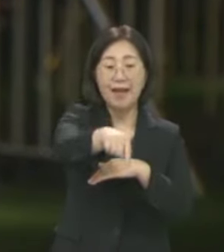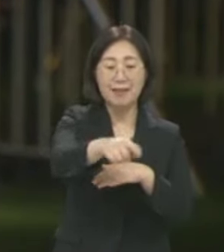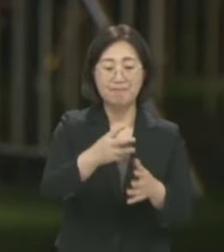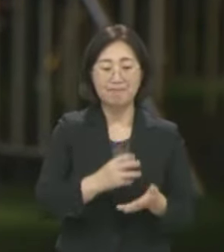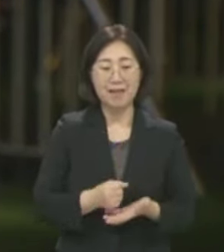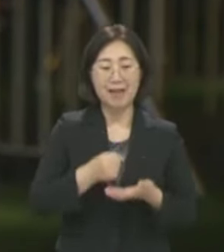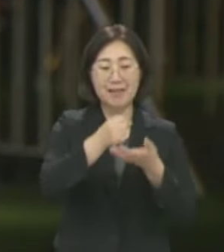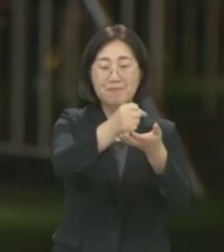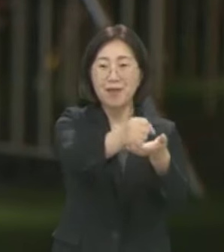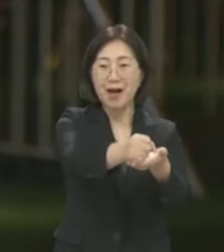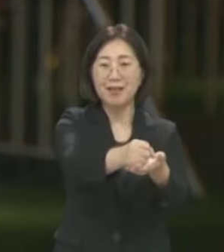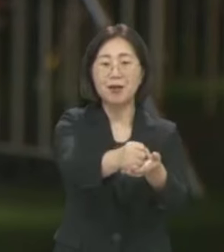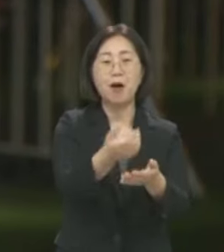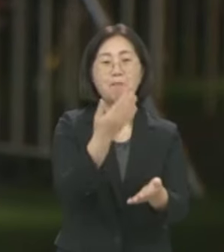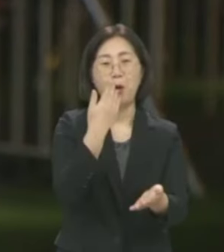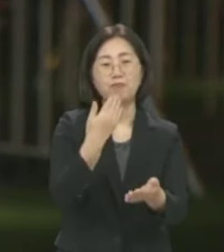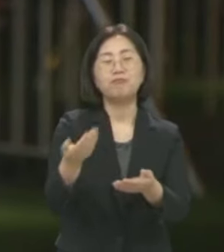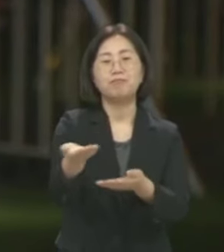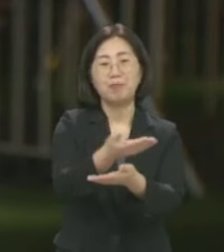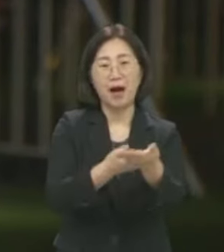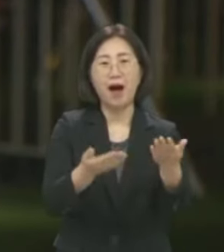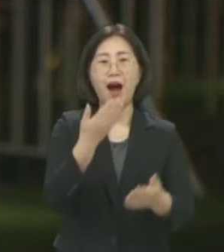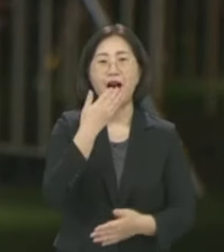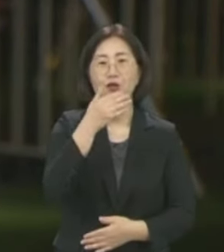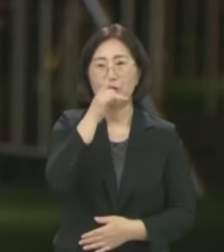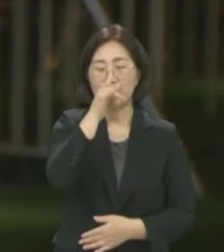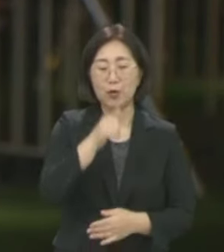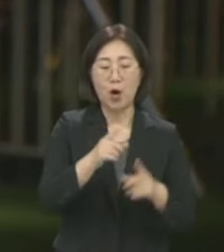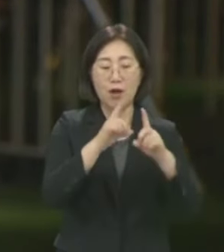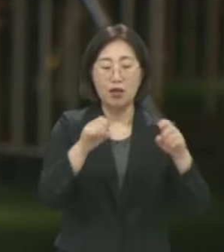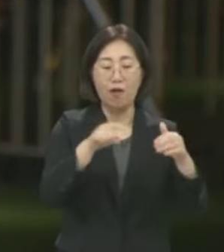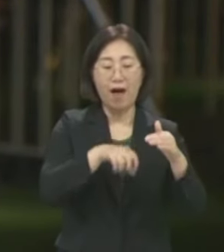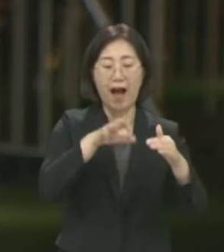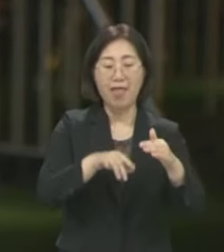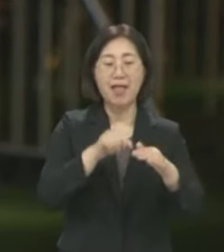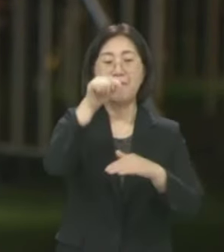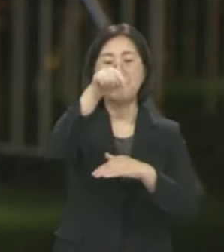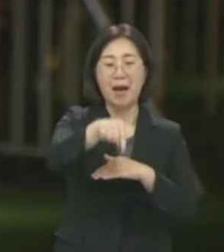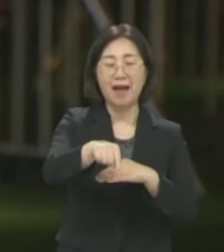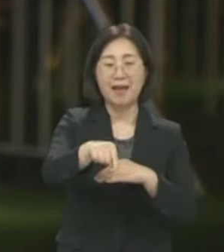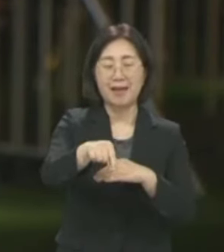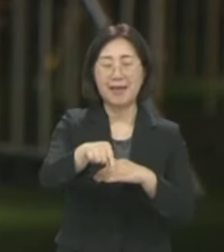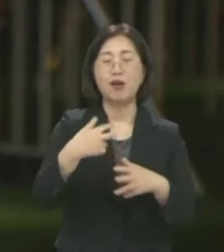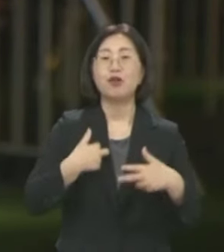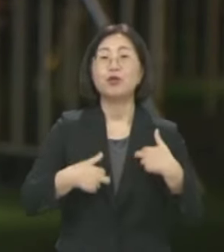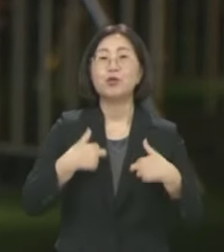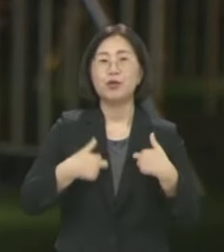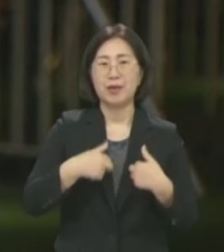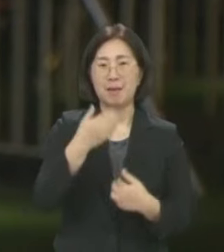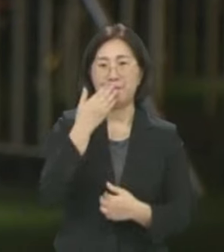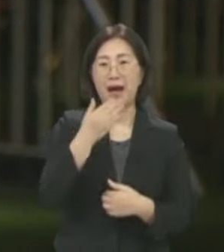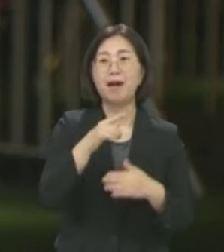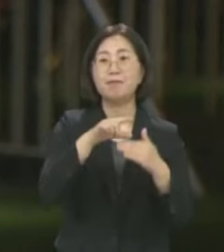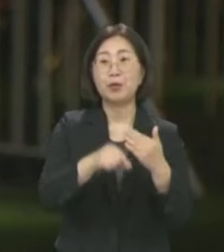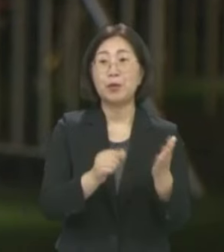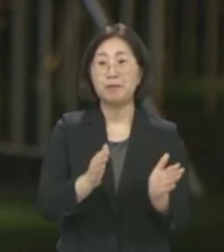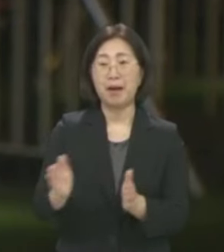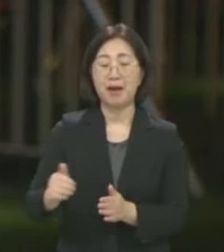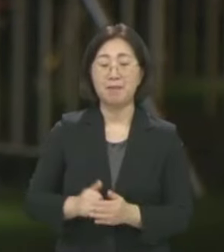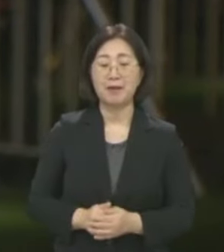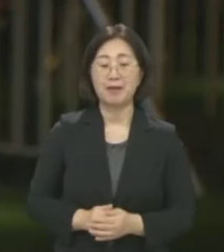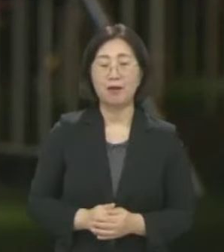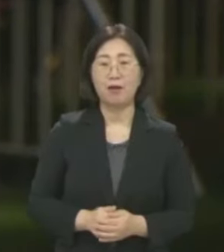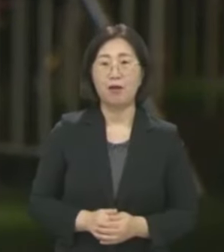수 있게끔 소통도 하고 대화도 할 수 있는 성 안과 성 밖에서 즐길 수 있는 그런 프로그램을 준비했습니다. 그리고 또 성 밖